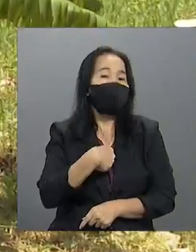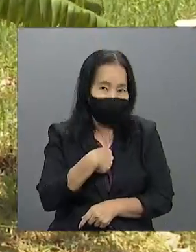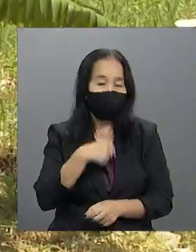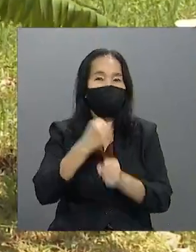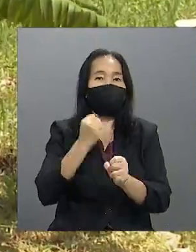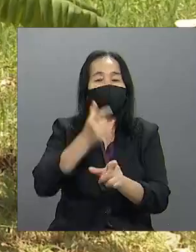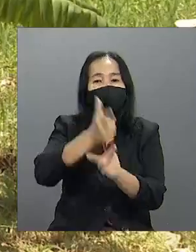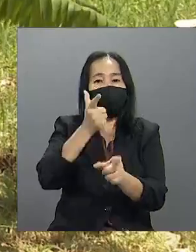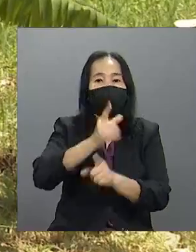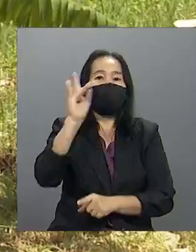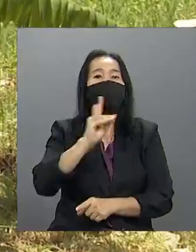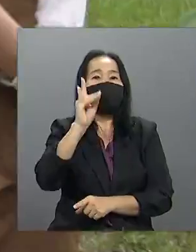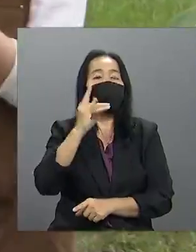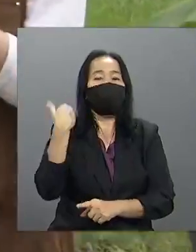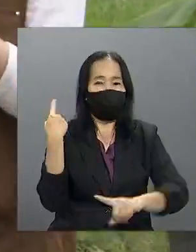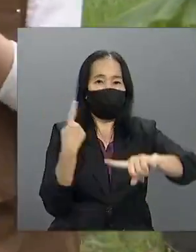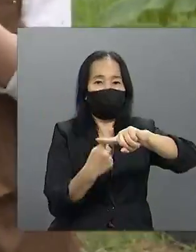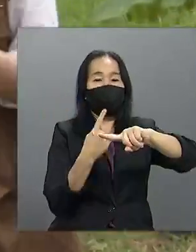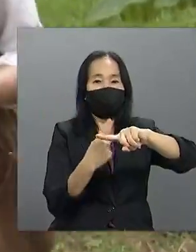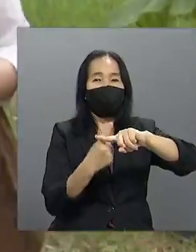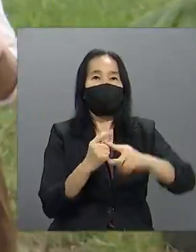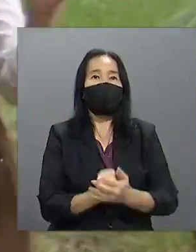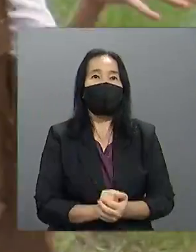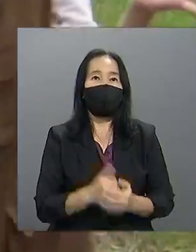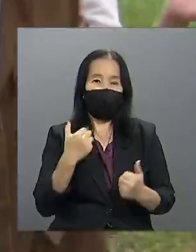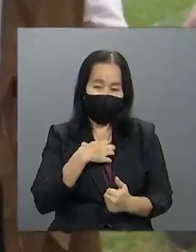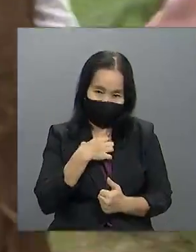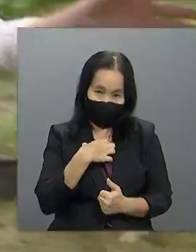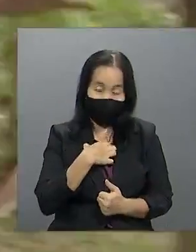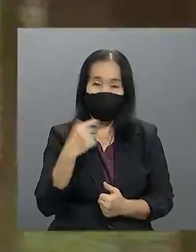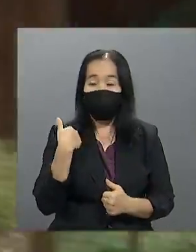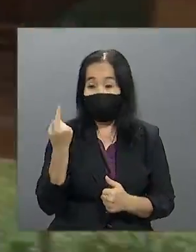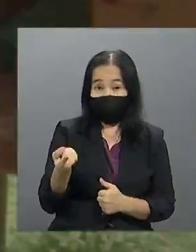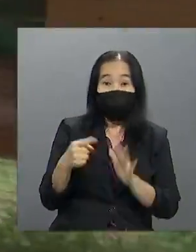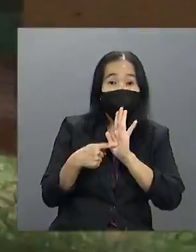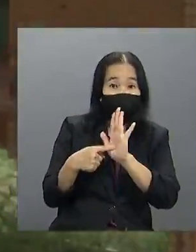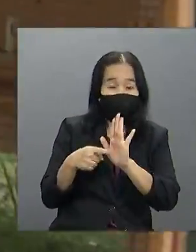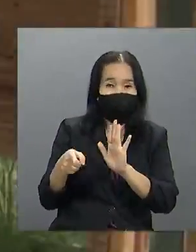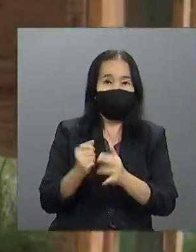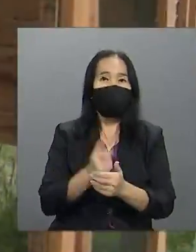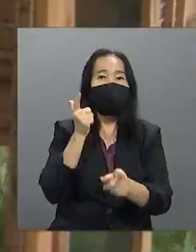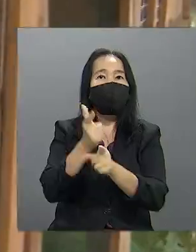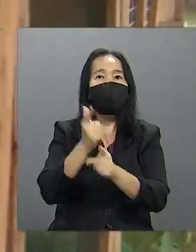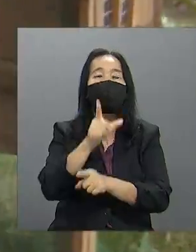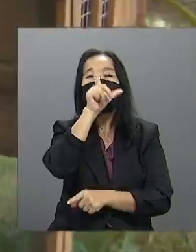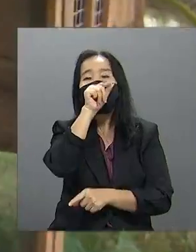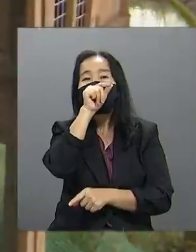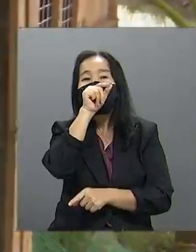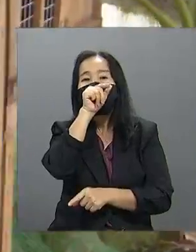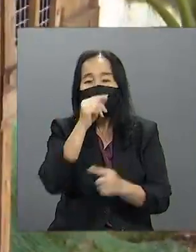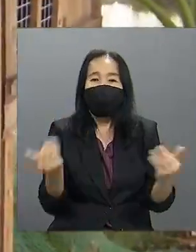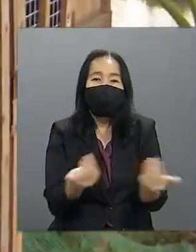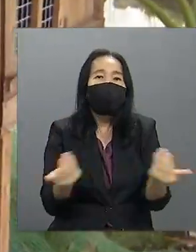ที่นี่ด้วย ก็มีเลี้ยงสัตว์ครับอย่างตัวนี้เราเป็นเล้าไก่เล็กๆลองทำดูว่